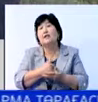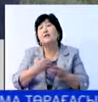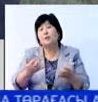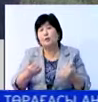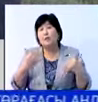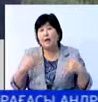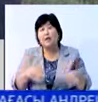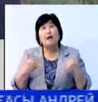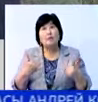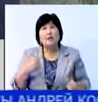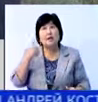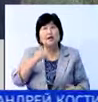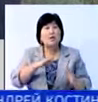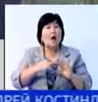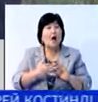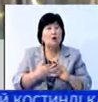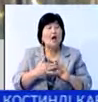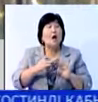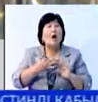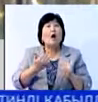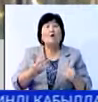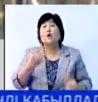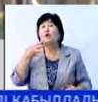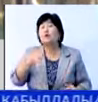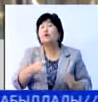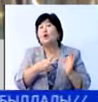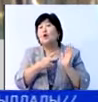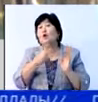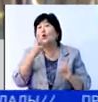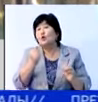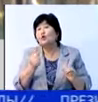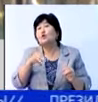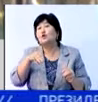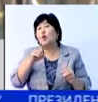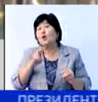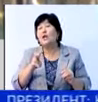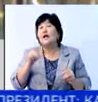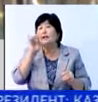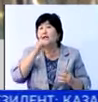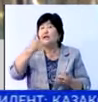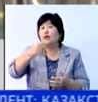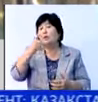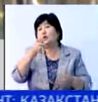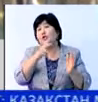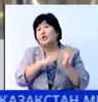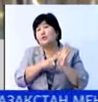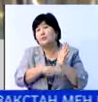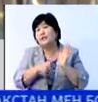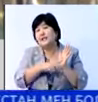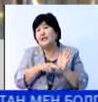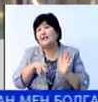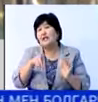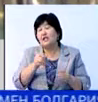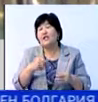алынды. Өйткені биылғы жылы ауданға 4300 тонна дизель отыны арзандатылған 178 теңгеден